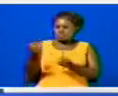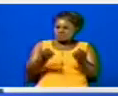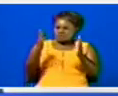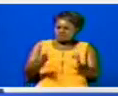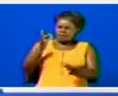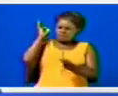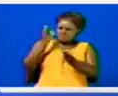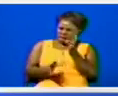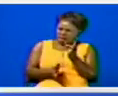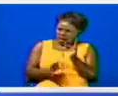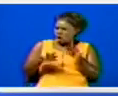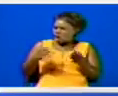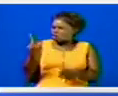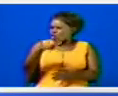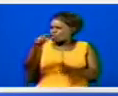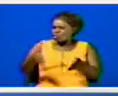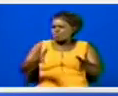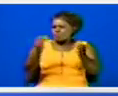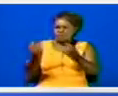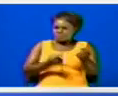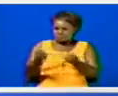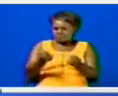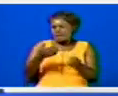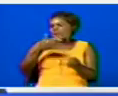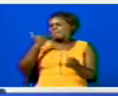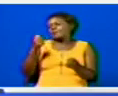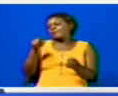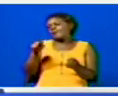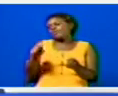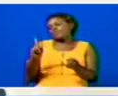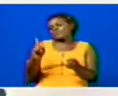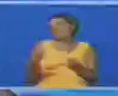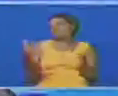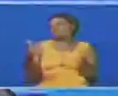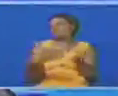anaendesha gari kwa njia ambayo si mzuri, ni mzuri hata huyo dereva asimamishwe.